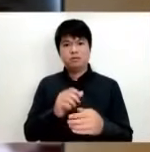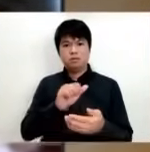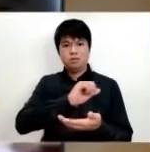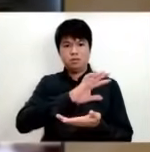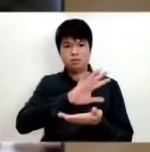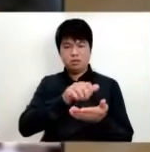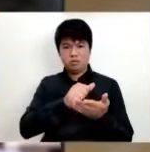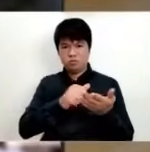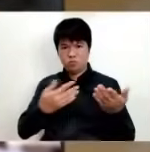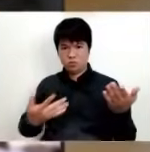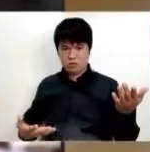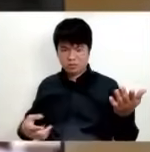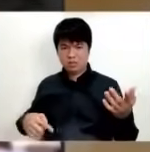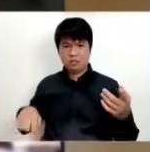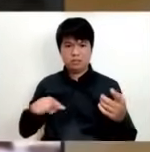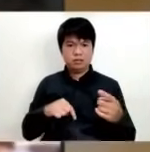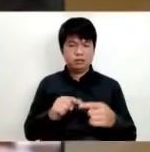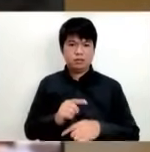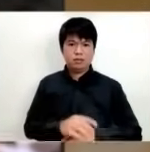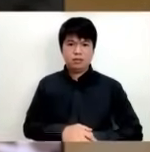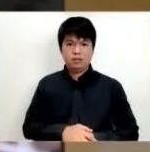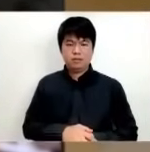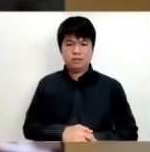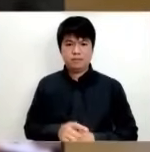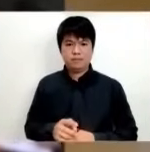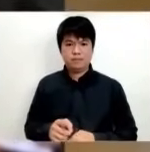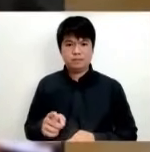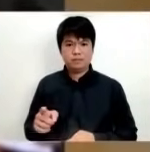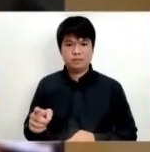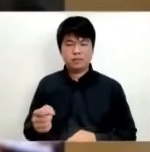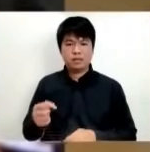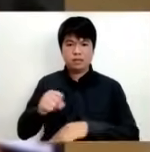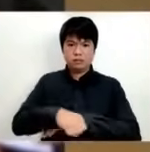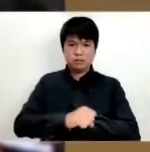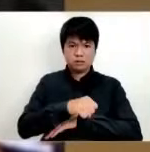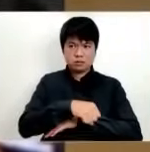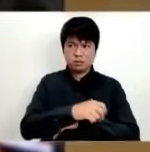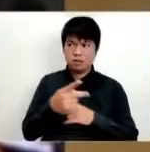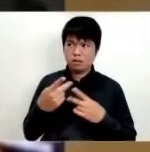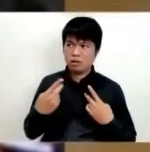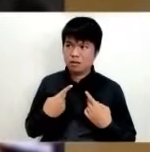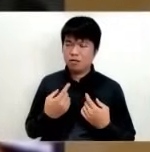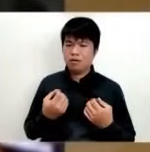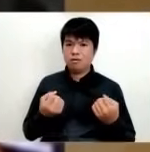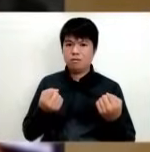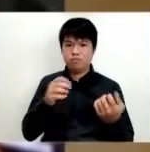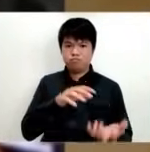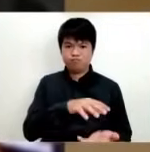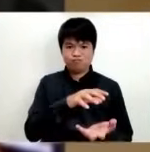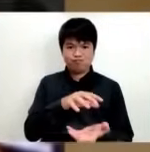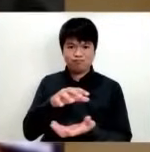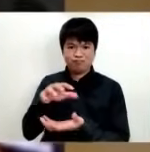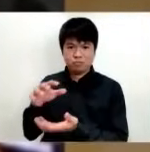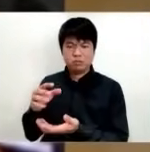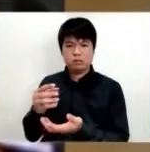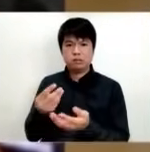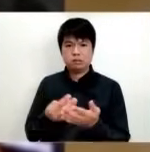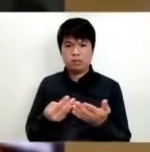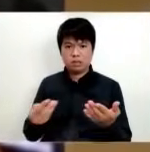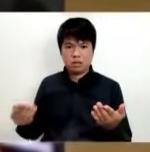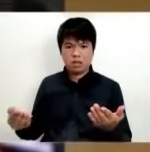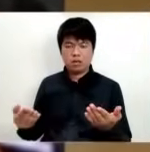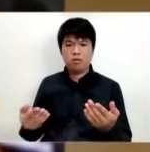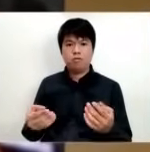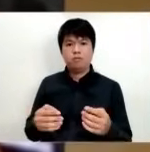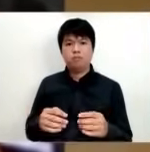Philippine rice is rich, the seabed is rich in untapped minerals, both living and